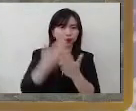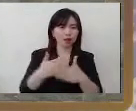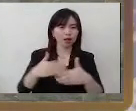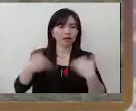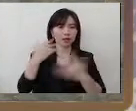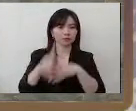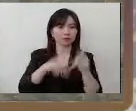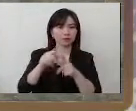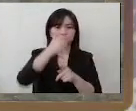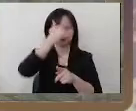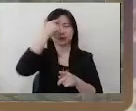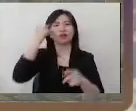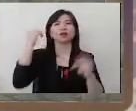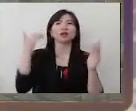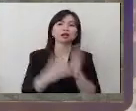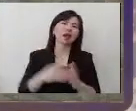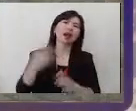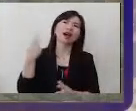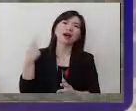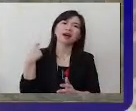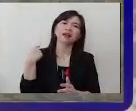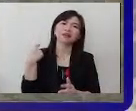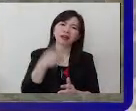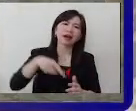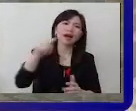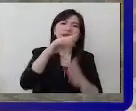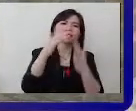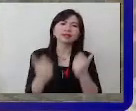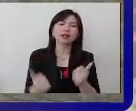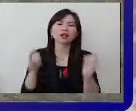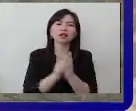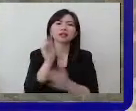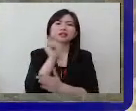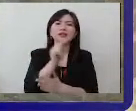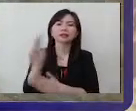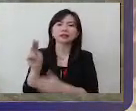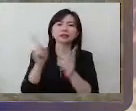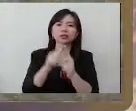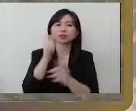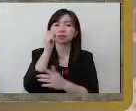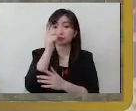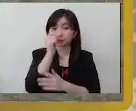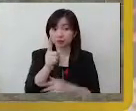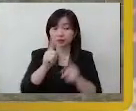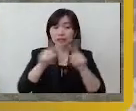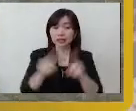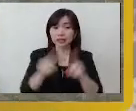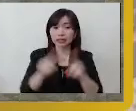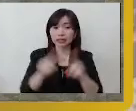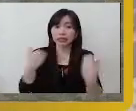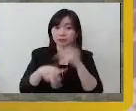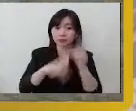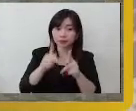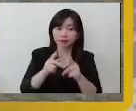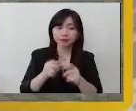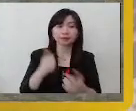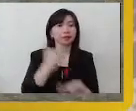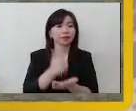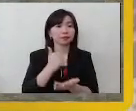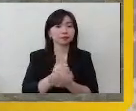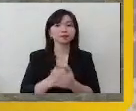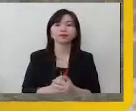naniniwala there is something here that we need to understand bilang isang kabataan. Proverbs chapter number 20, are you there?